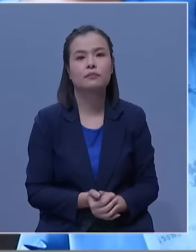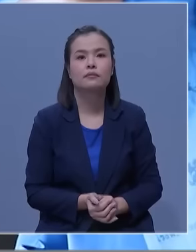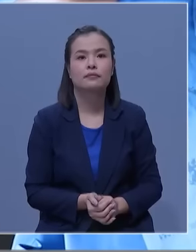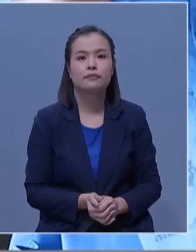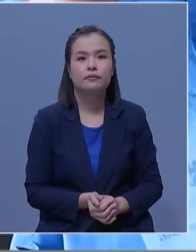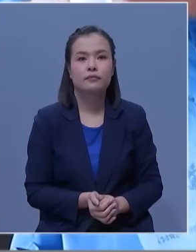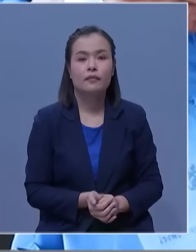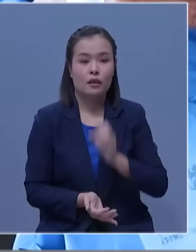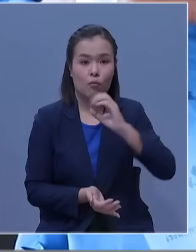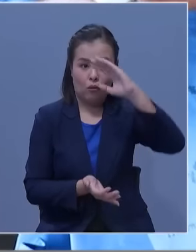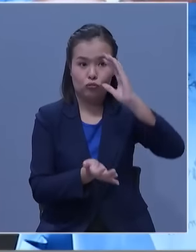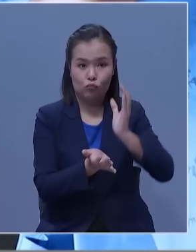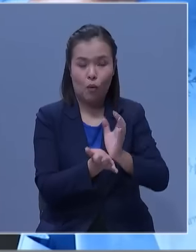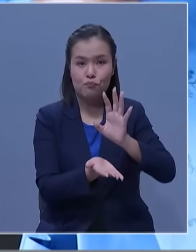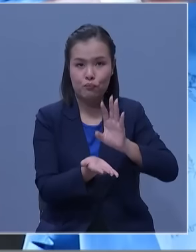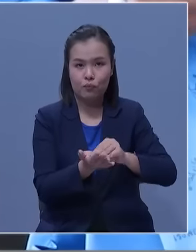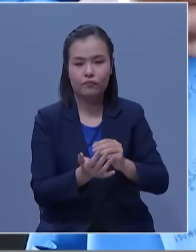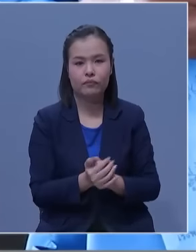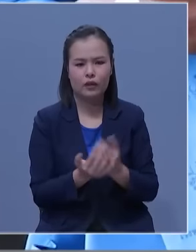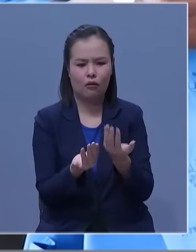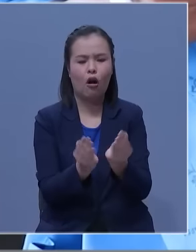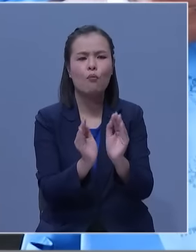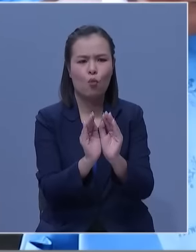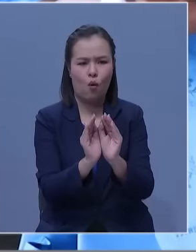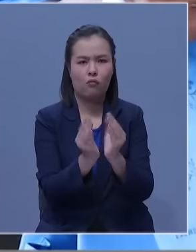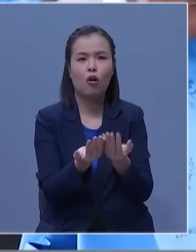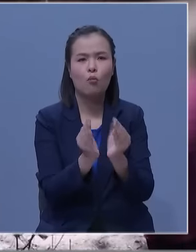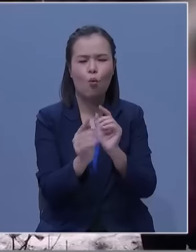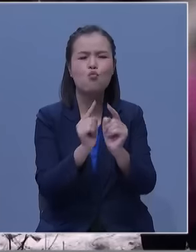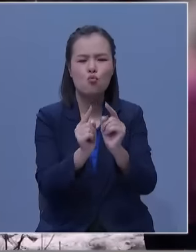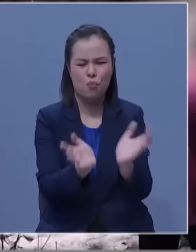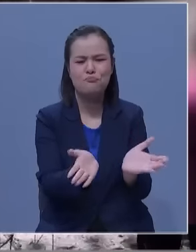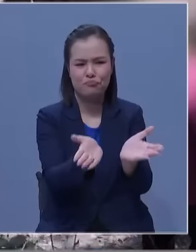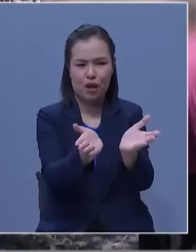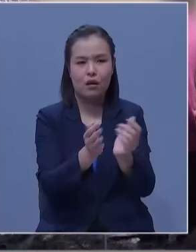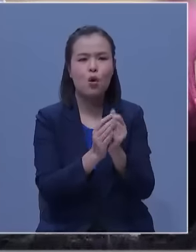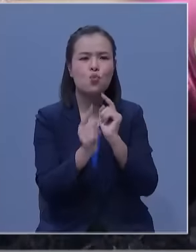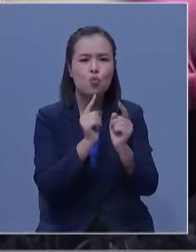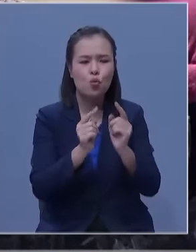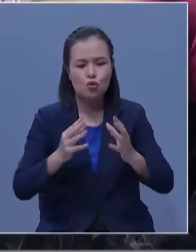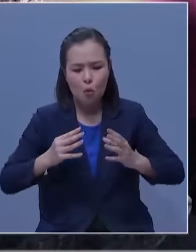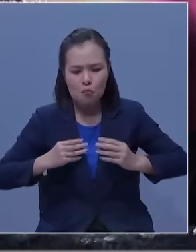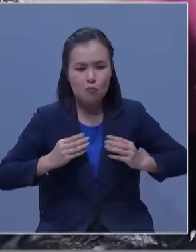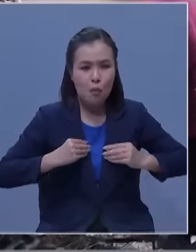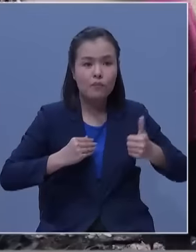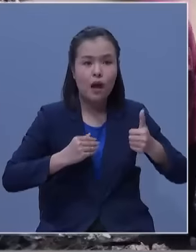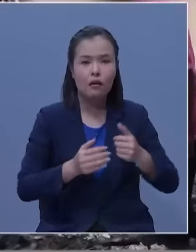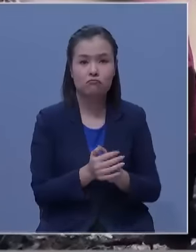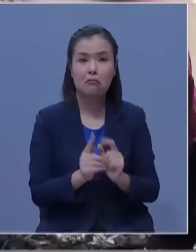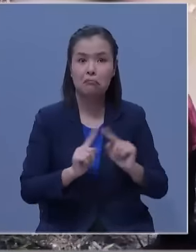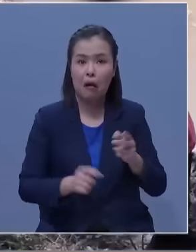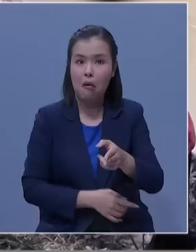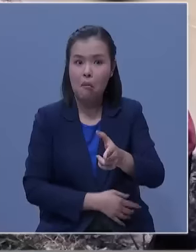ฏว่าพอไปแจ้งความตำรวจบอกว่าคนในครอบครัวเดียวกันคุยกันเถอะเจรจายอมความกันได ้โอ้แต่นี่ถึงยิงเลยนะ